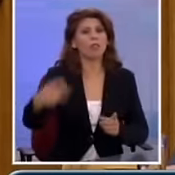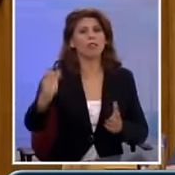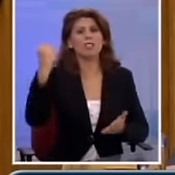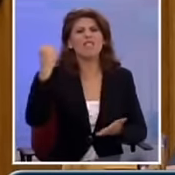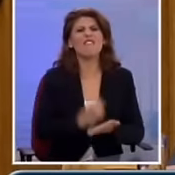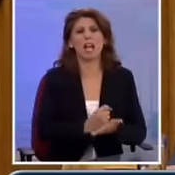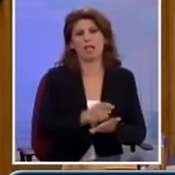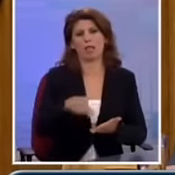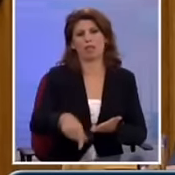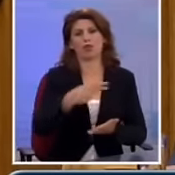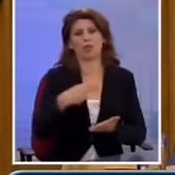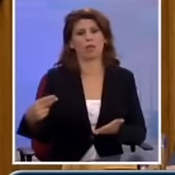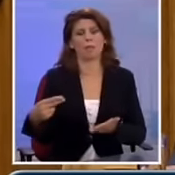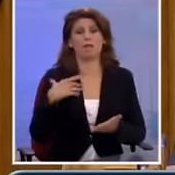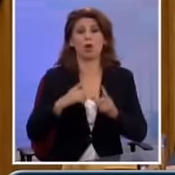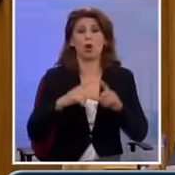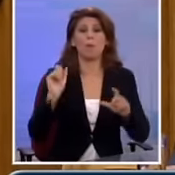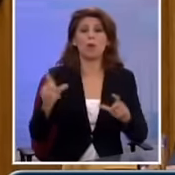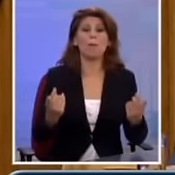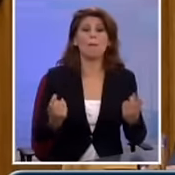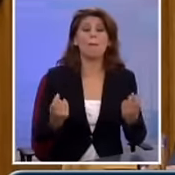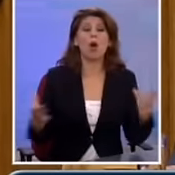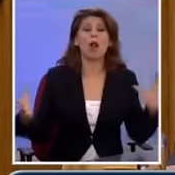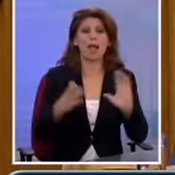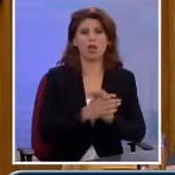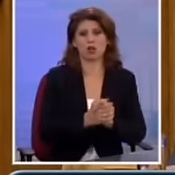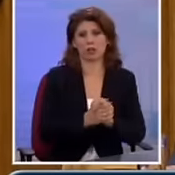σφραγίδα. Είναι πρόσκληση και πρόκληση ενότητας,